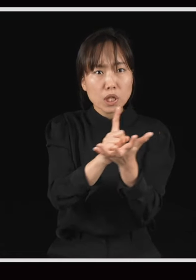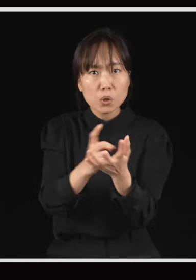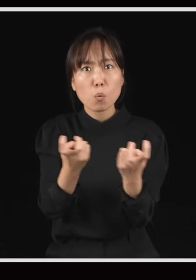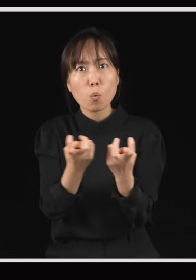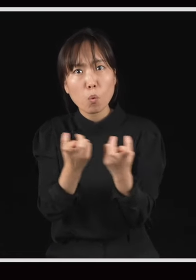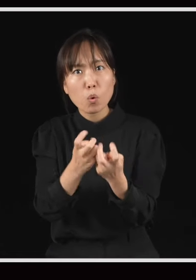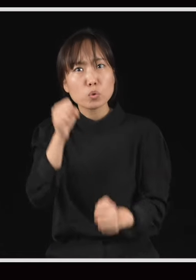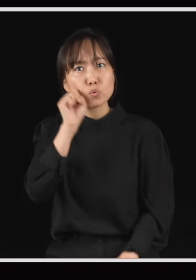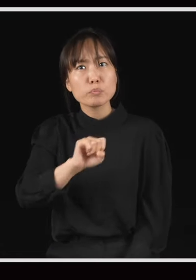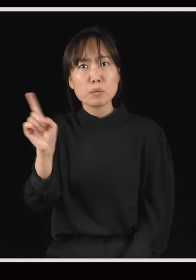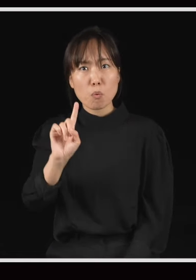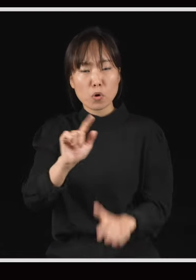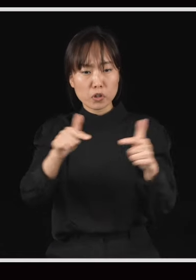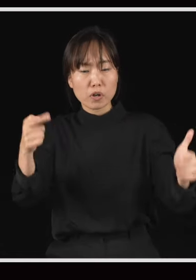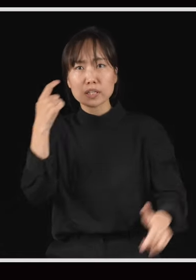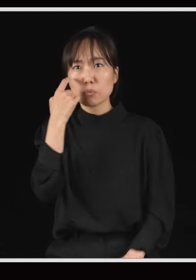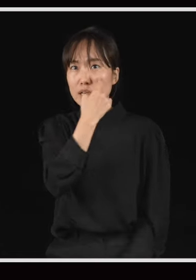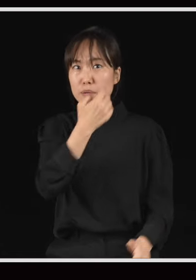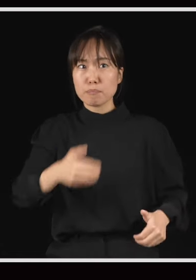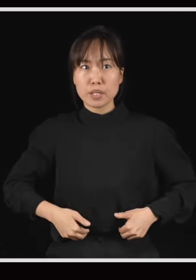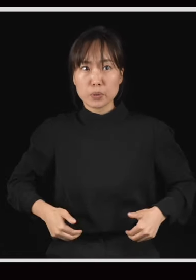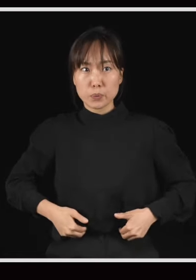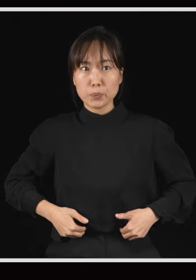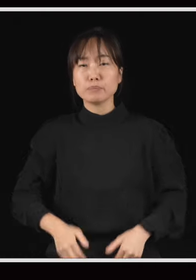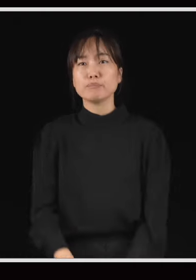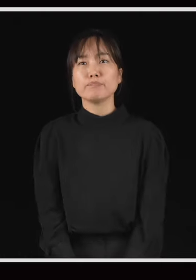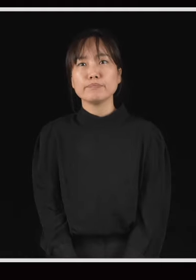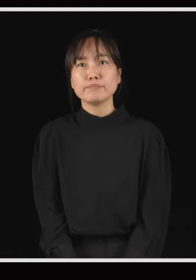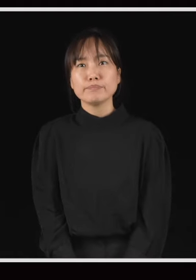할 것인가, 이런 것들을 살펴볼 수 있습니다.